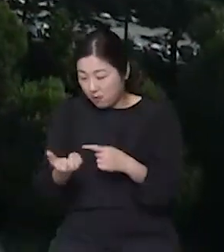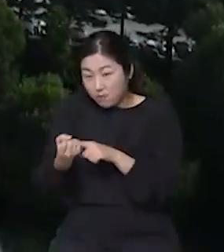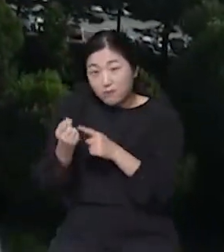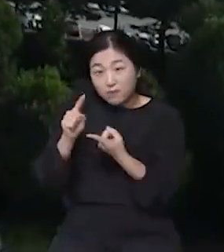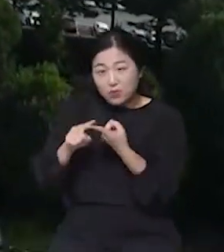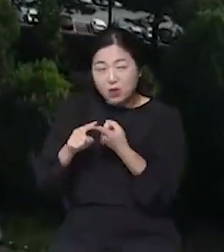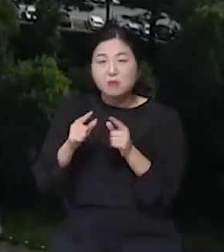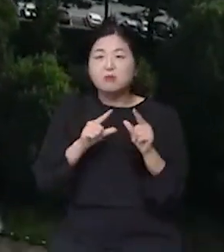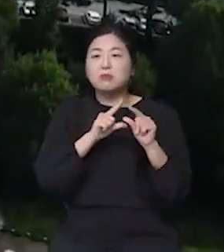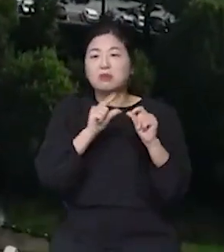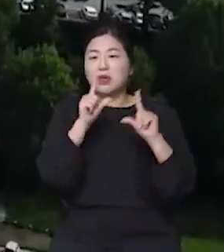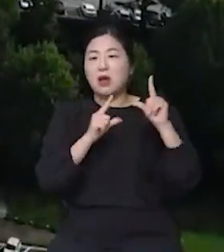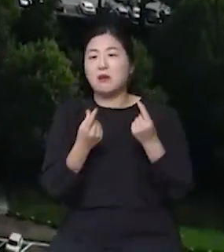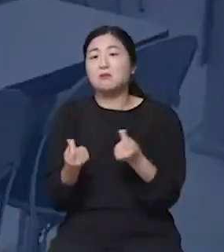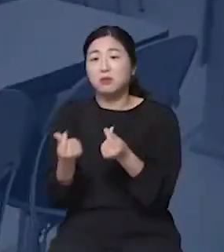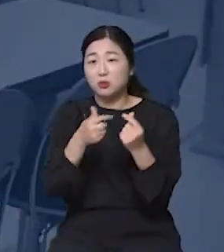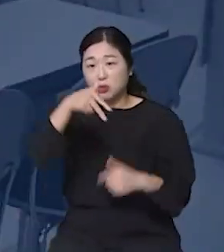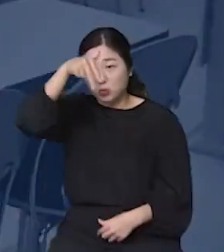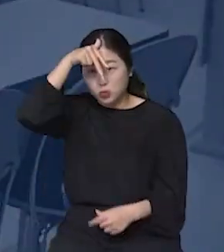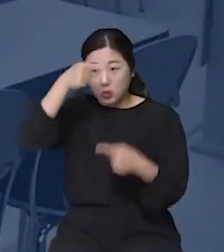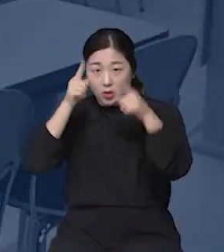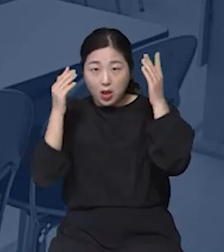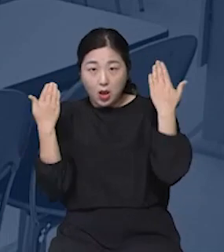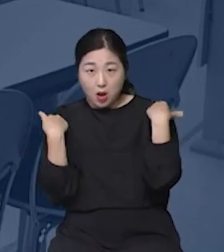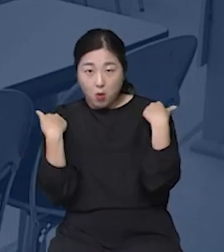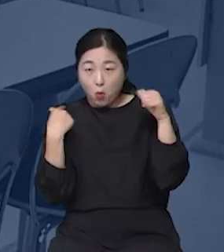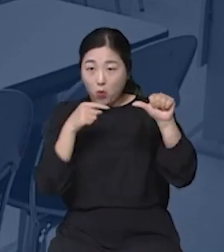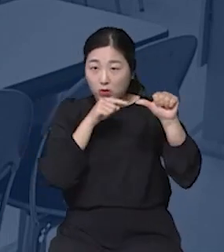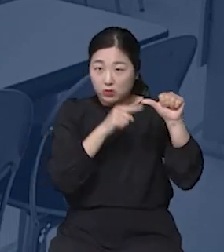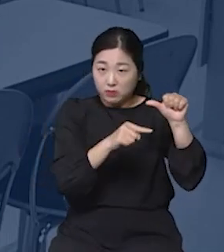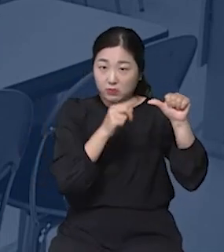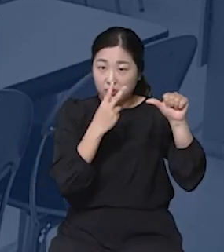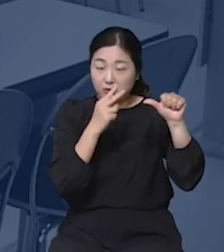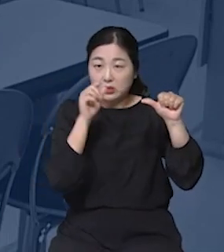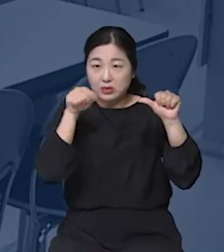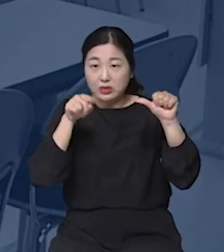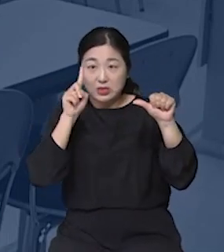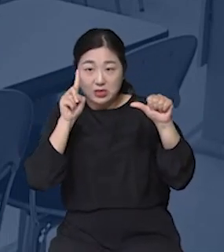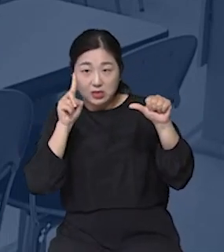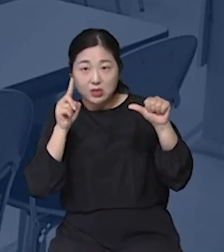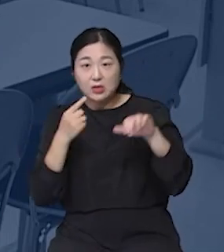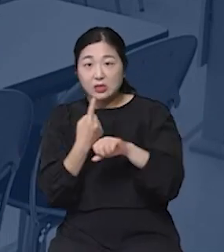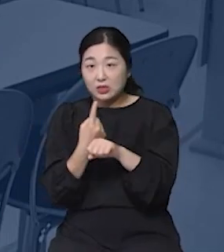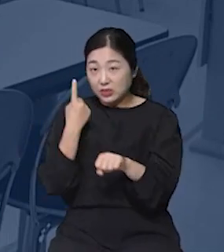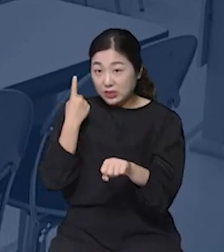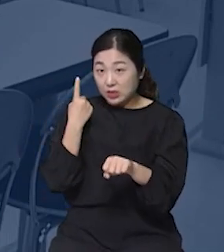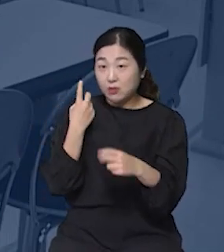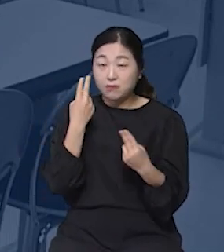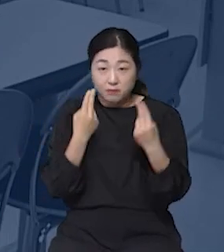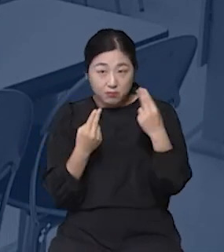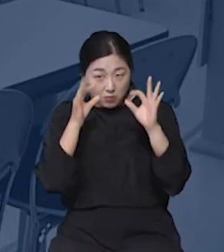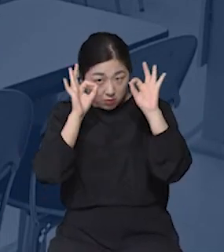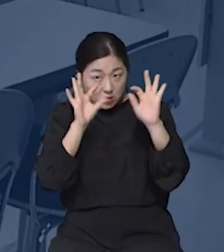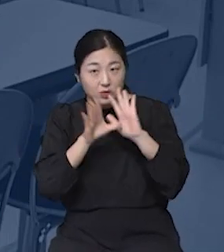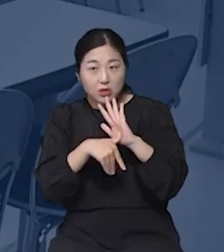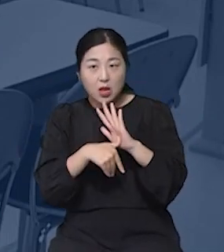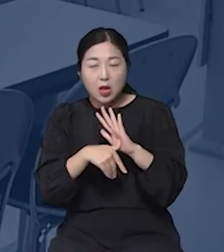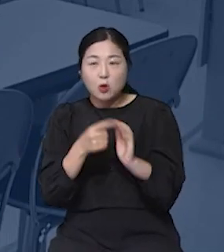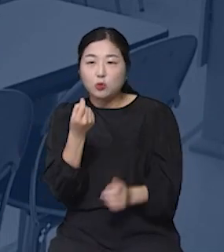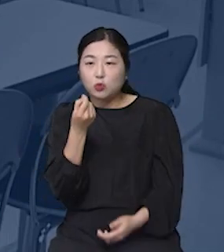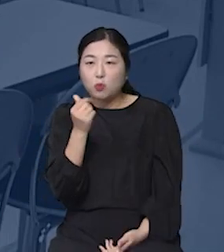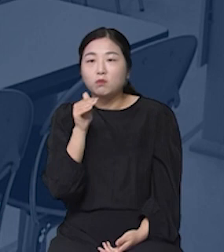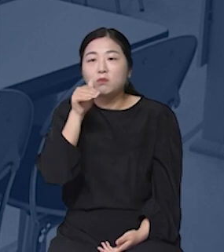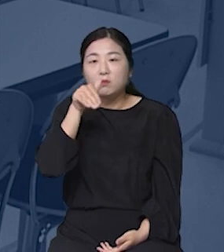비슷합니다. 조선대는 올해 5.2대 1의 경쟁률을 보이며 5.34대 1을 기록했던 지난해보다